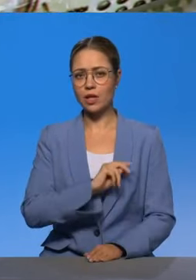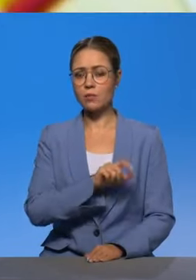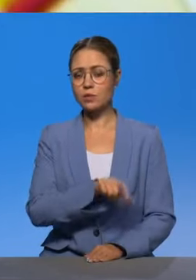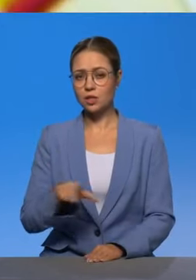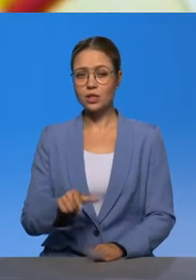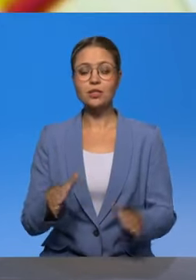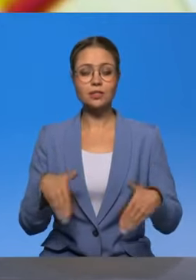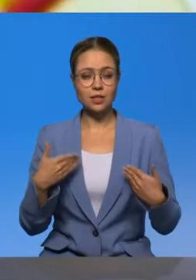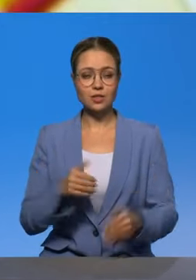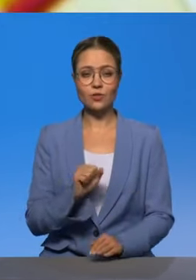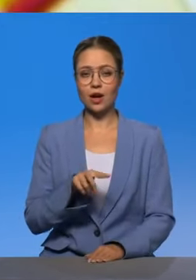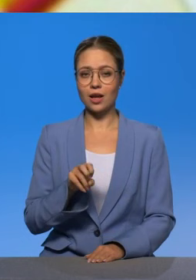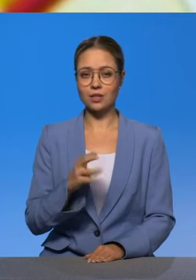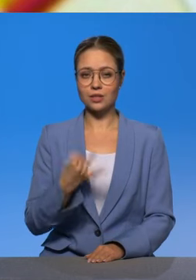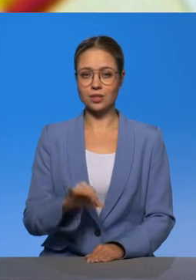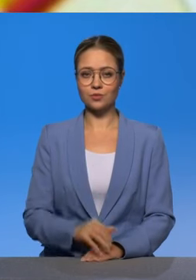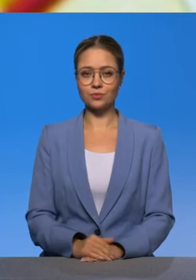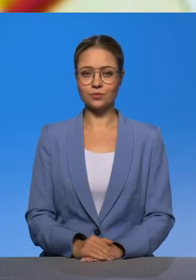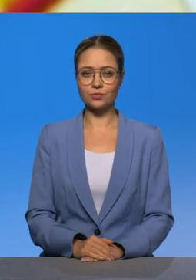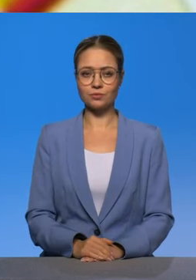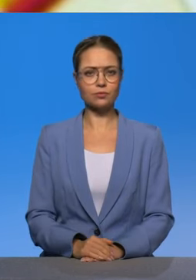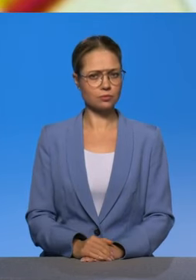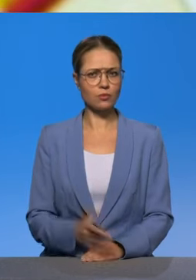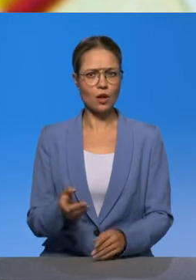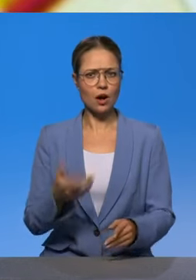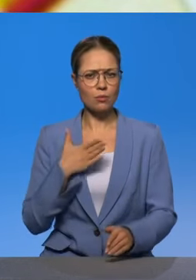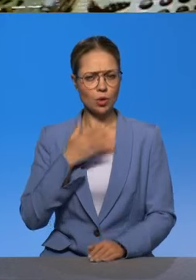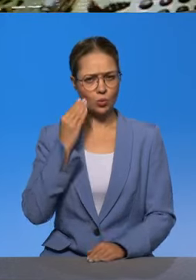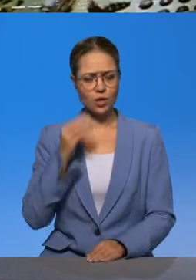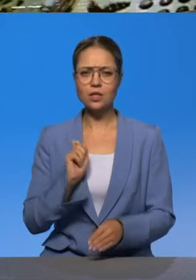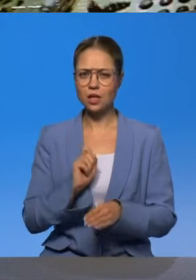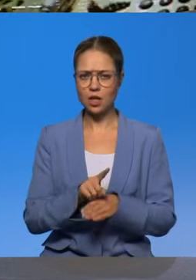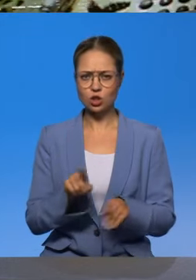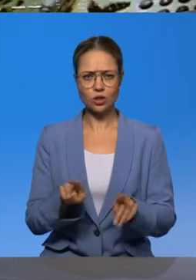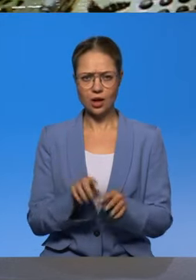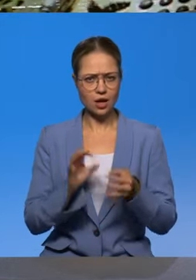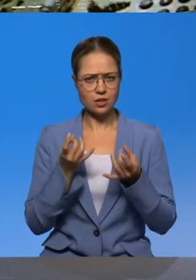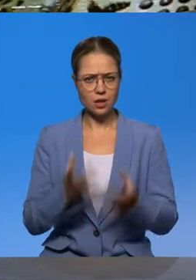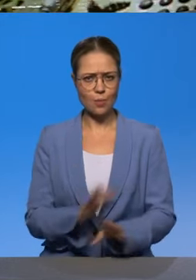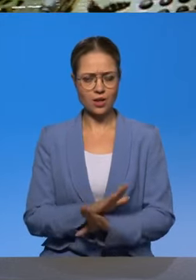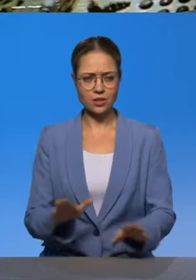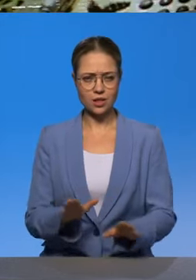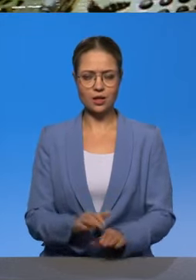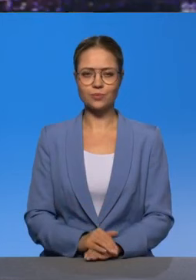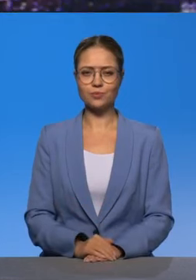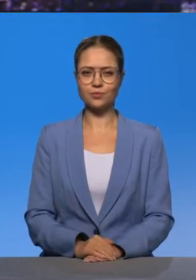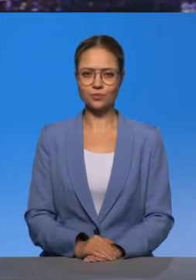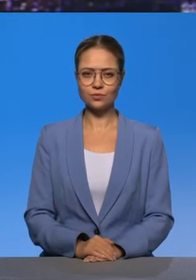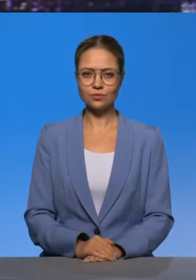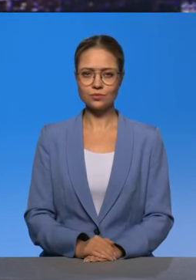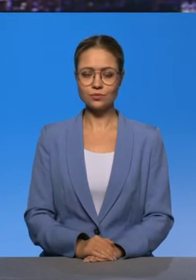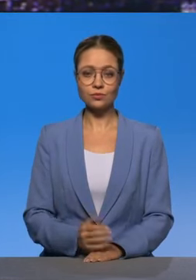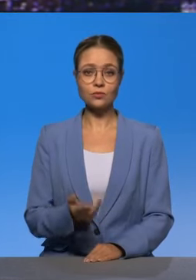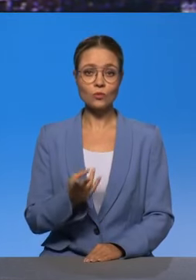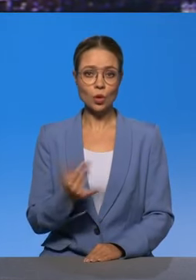Алексей. Добрый день, Оксана. А, слушайте, а задача, мне кажется, такая непростая, действительно. Ведь так или иначе, понимаете, ну да, в